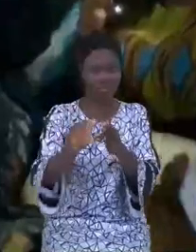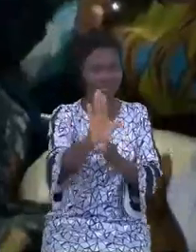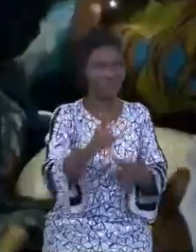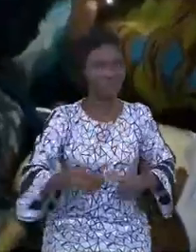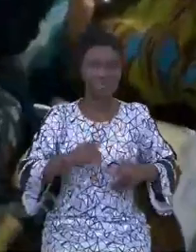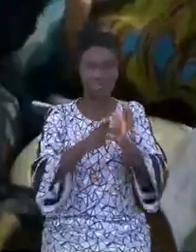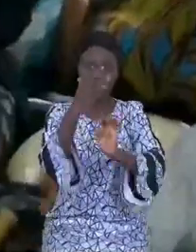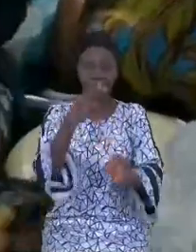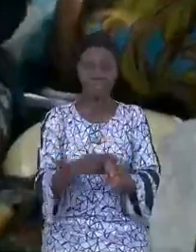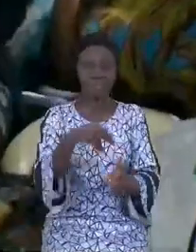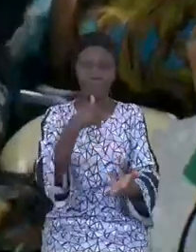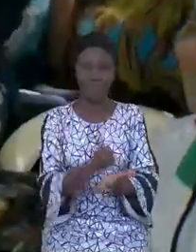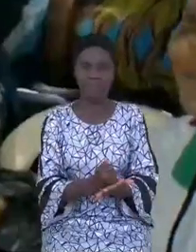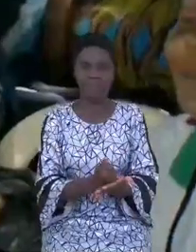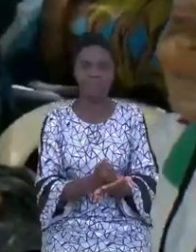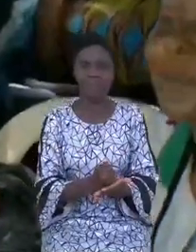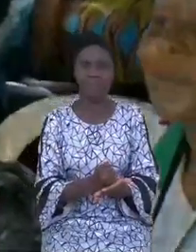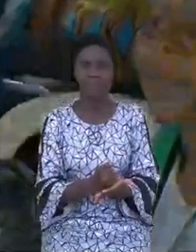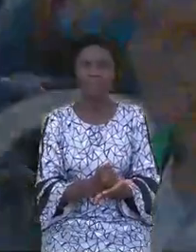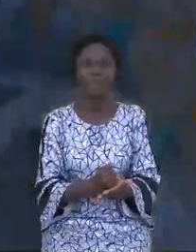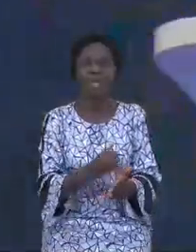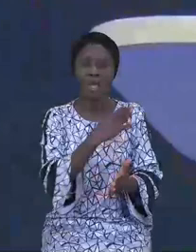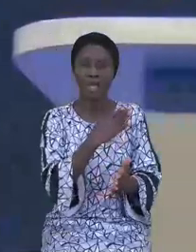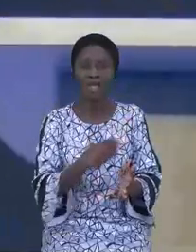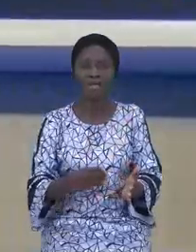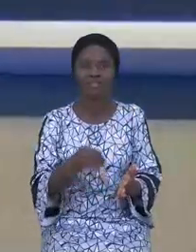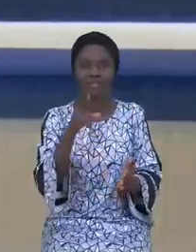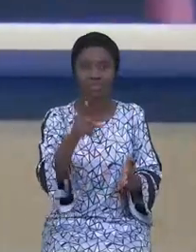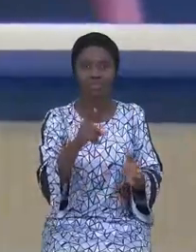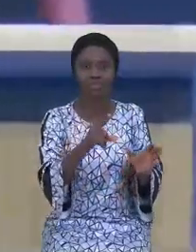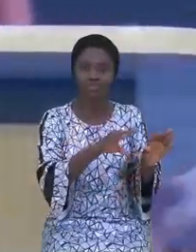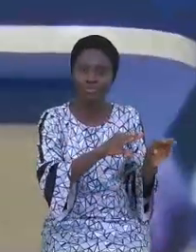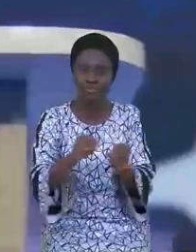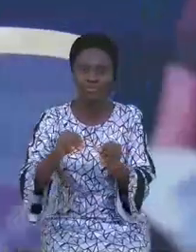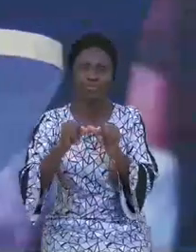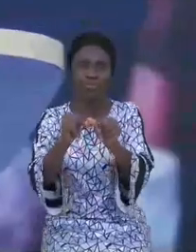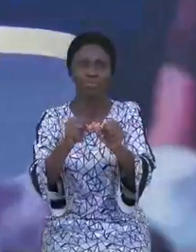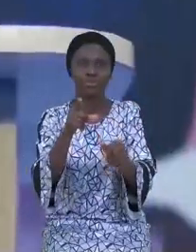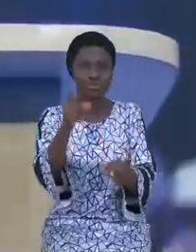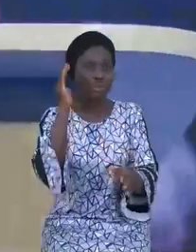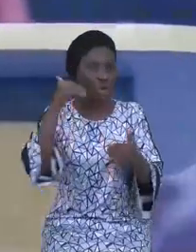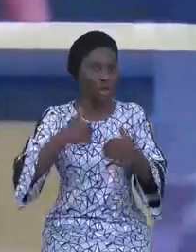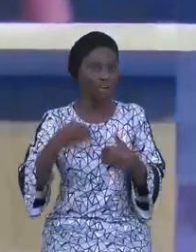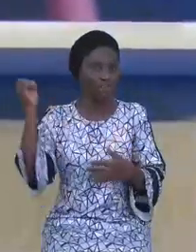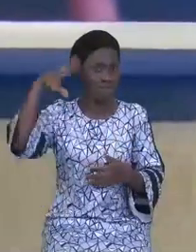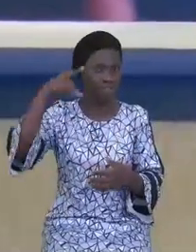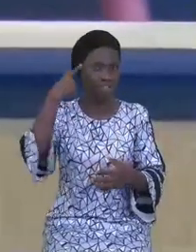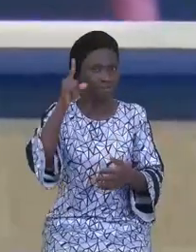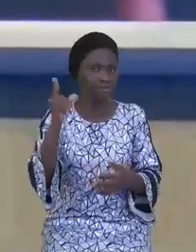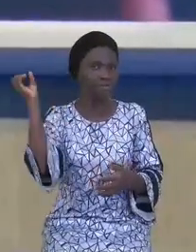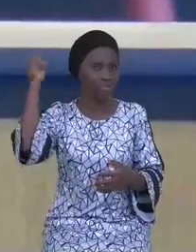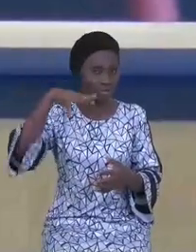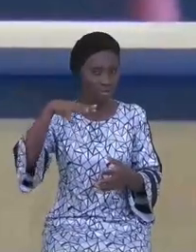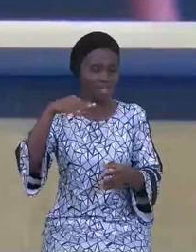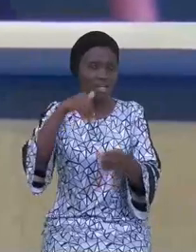Tu as la chose initiale aujourd'hui et tu évolues. Tu auras grâce pour grâce. Tito